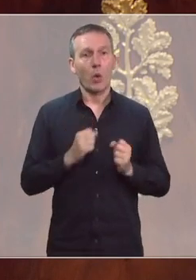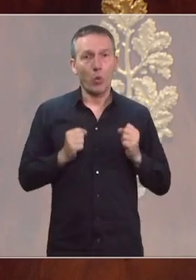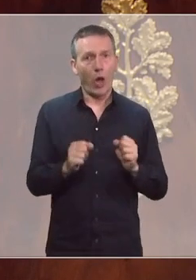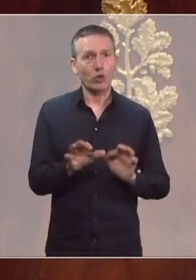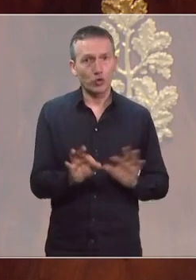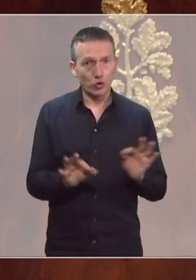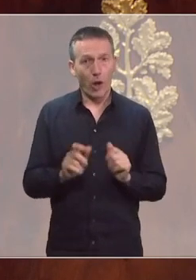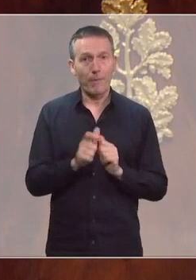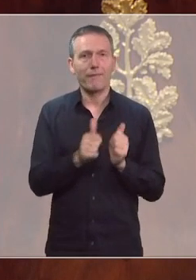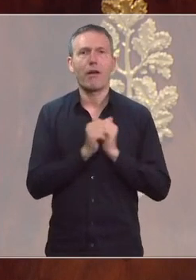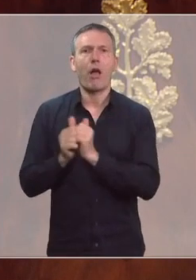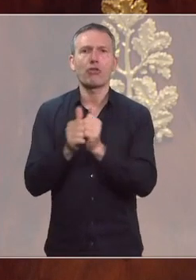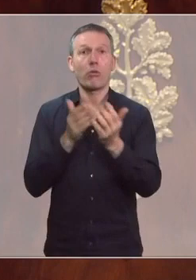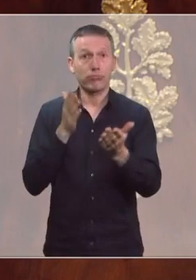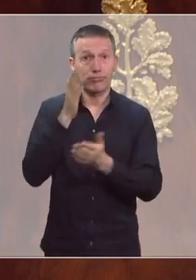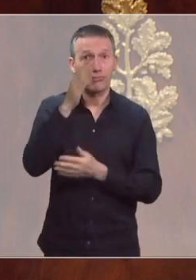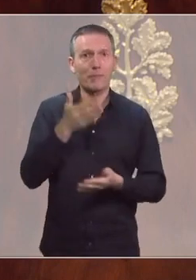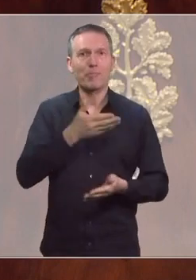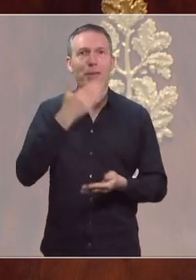pour aller ensemble vers des jours meilleurs. Je vous remercie.